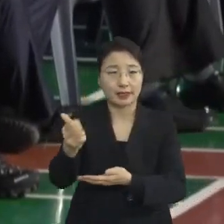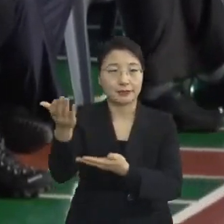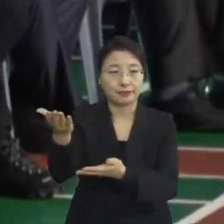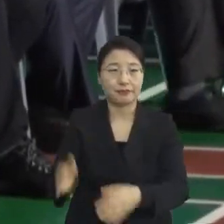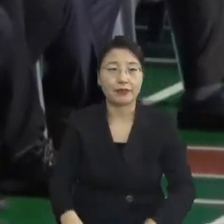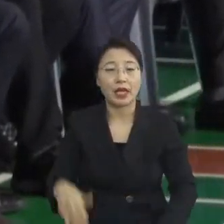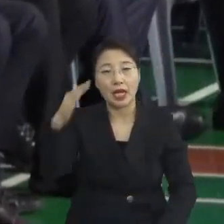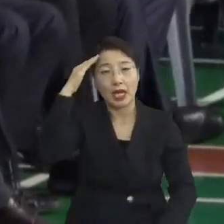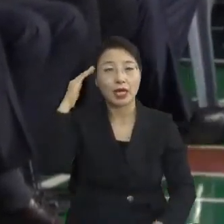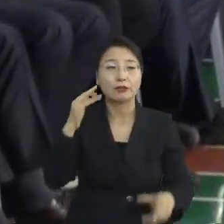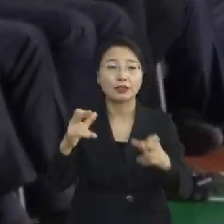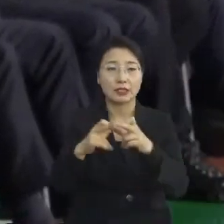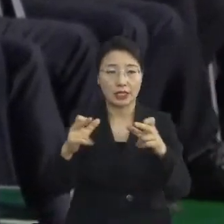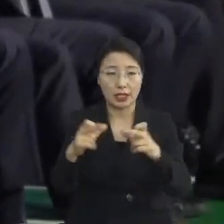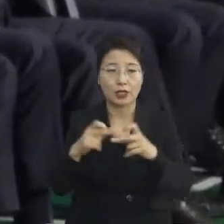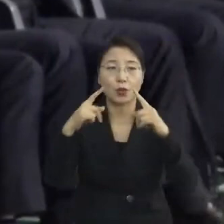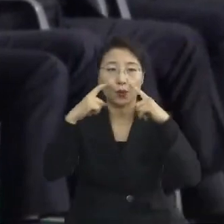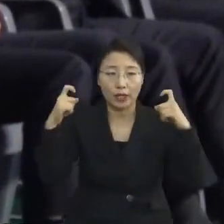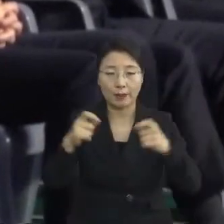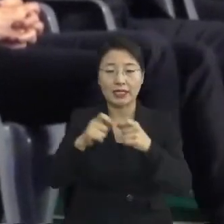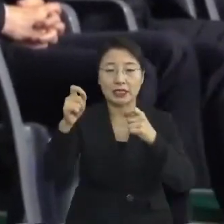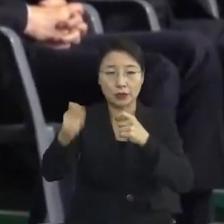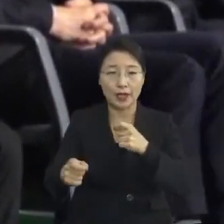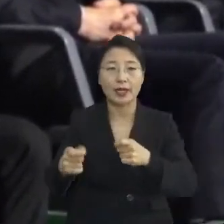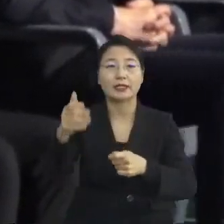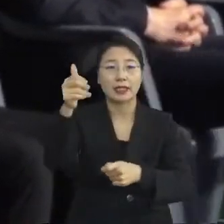한국장애인유권자연맹 동대문구지회 김화자 회장님,